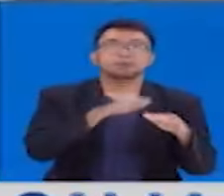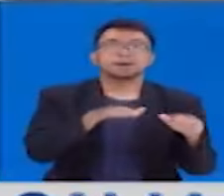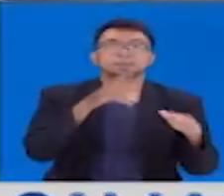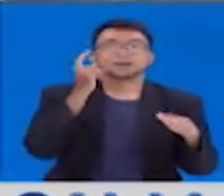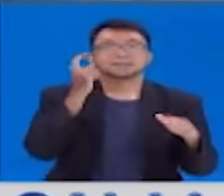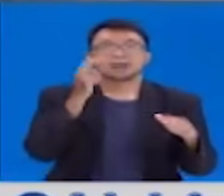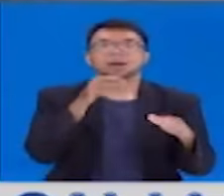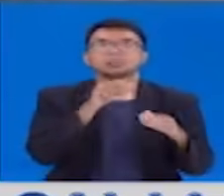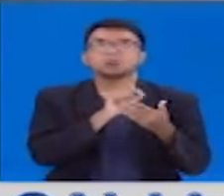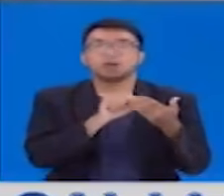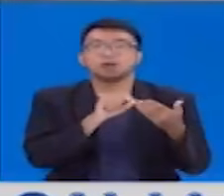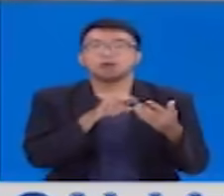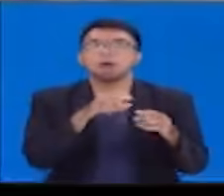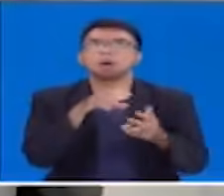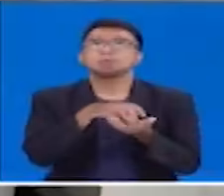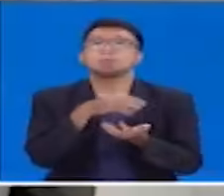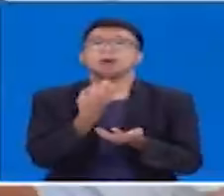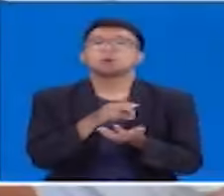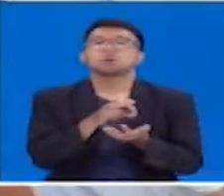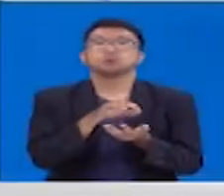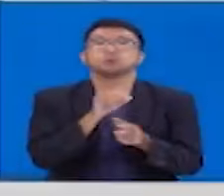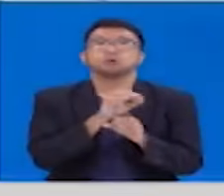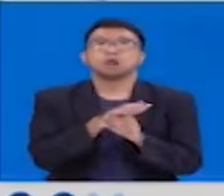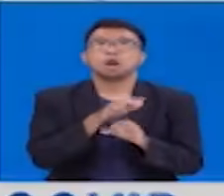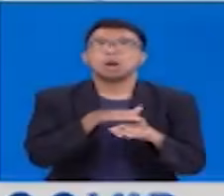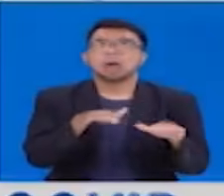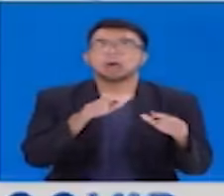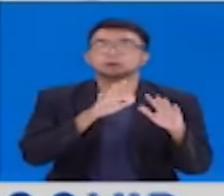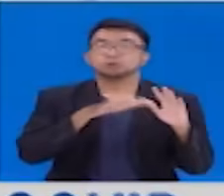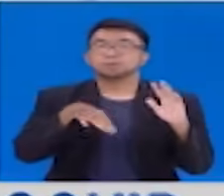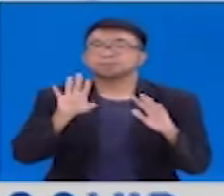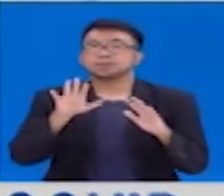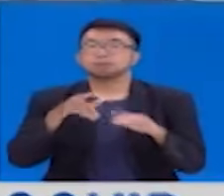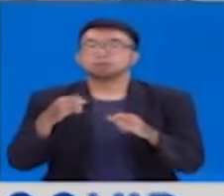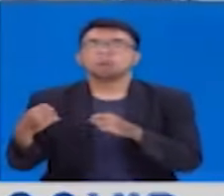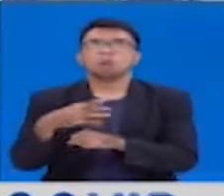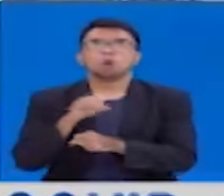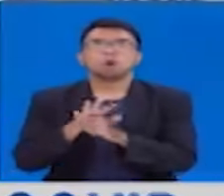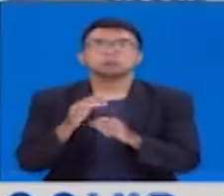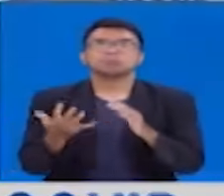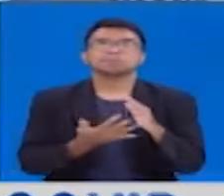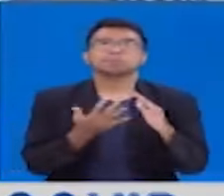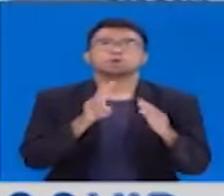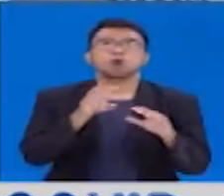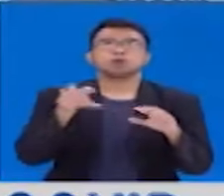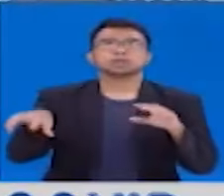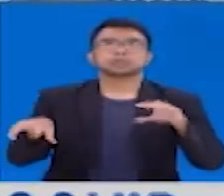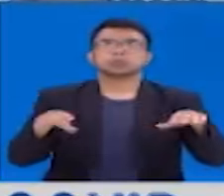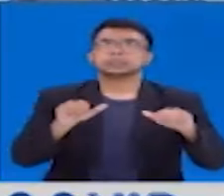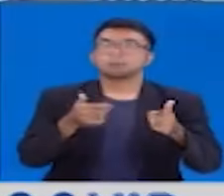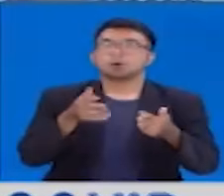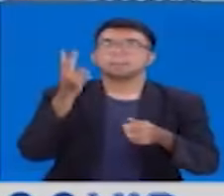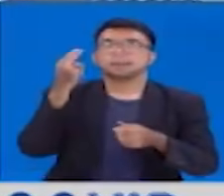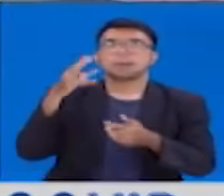menjadi klaster baru COVID-19. Puluhan anak dan balita yang terpapar COVID-19 kini dikarantina di dua lokasi yang disiapkan